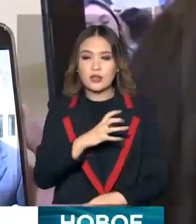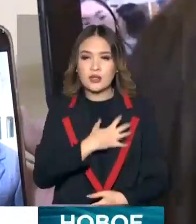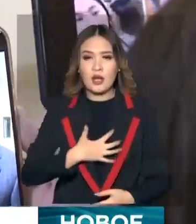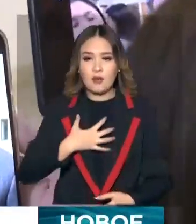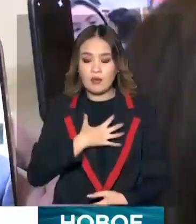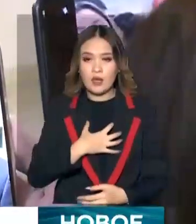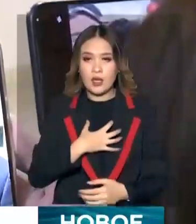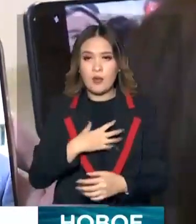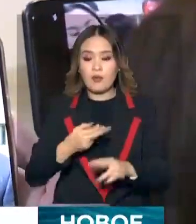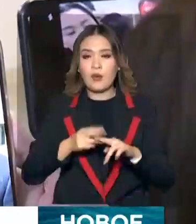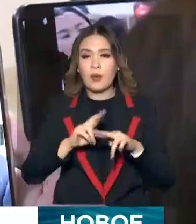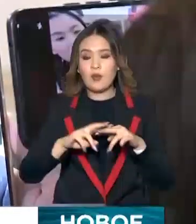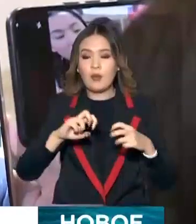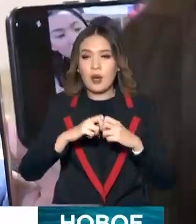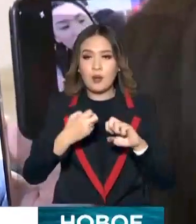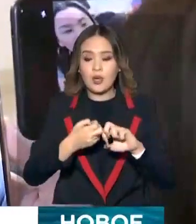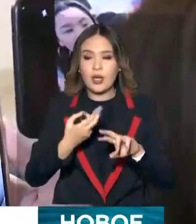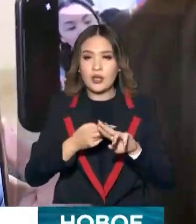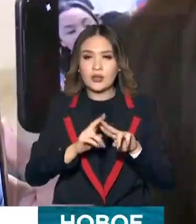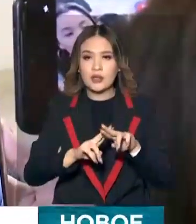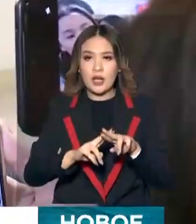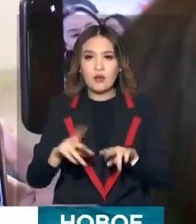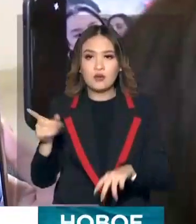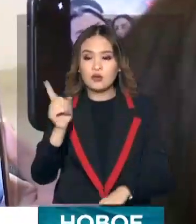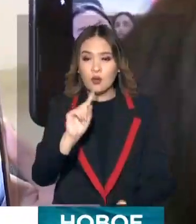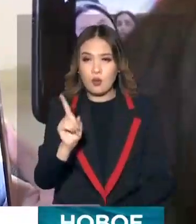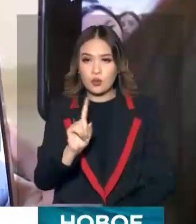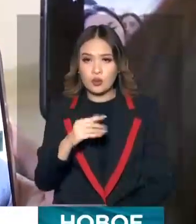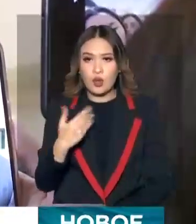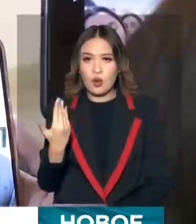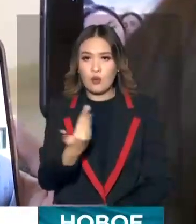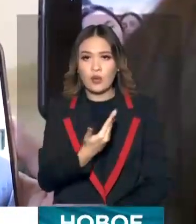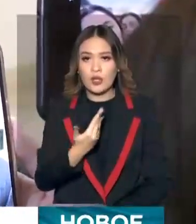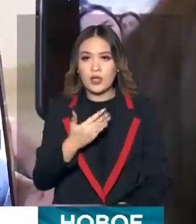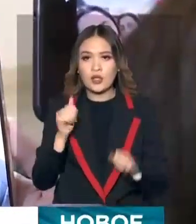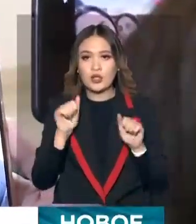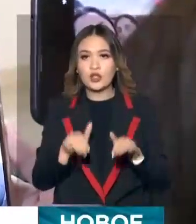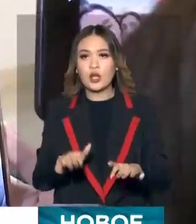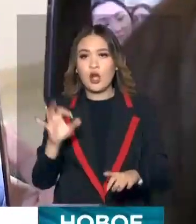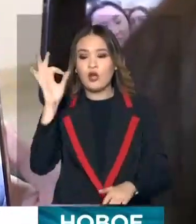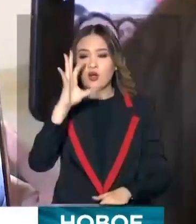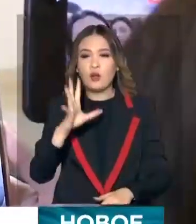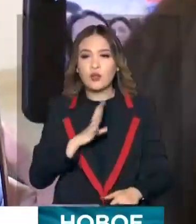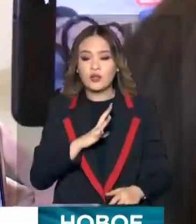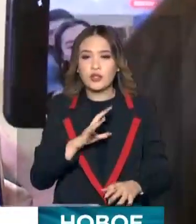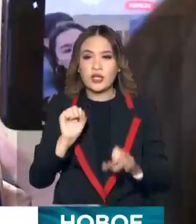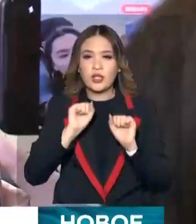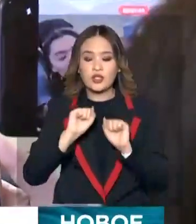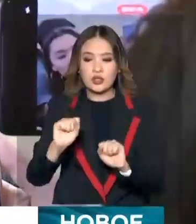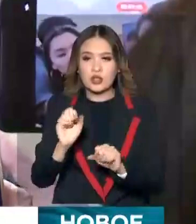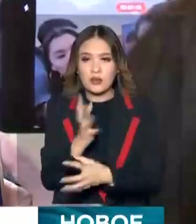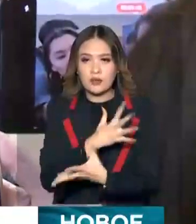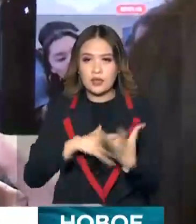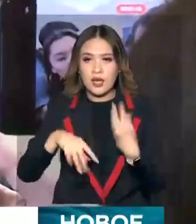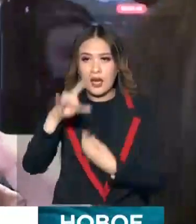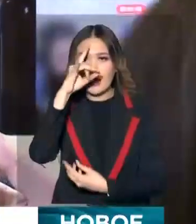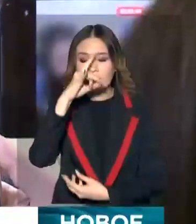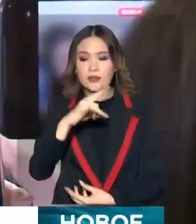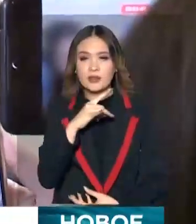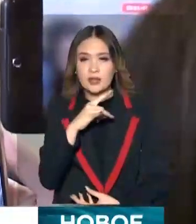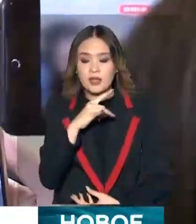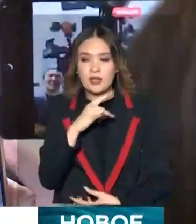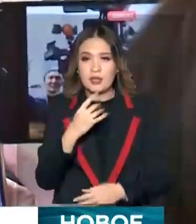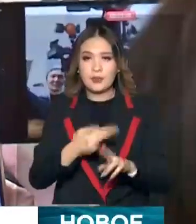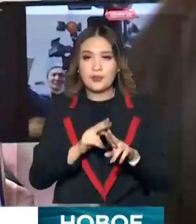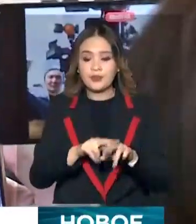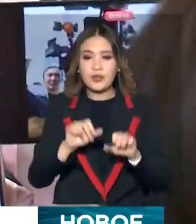именно государственной технической службы, в том, чтобы обеспечить защиту всех ресурсов Казахстана. Это не только делается